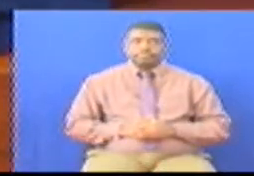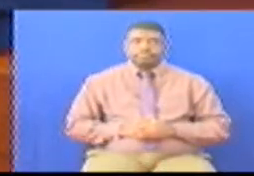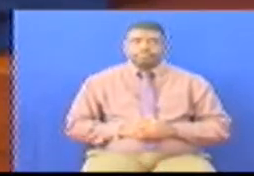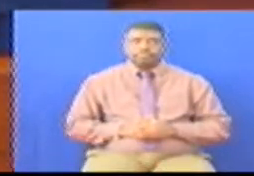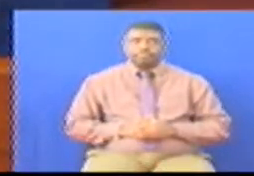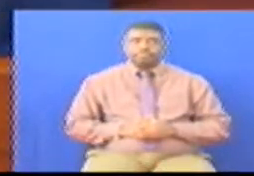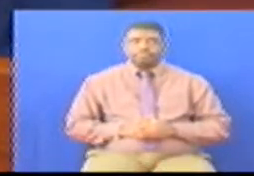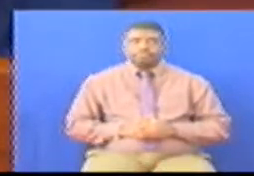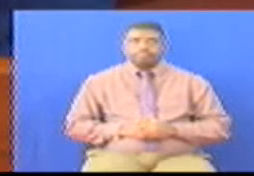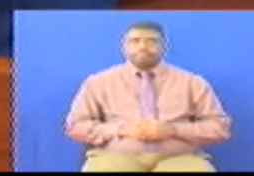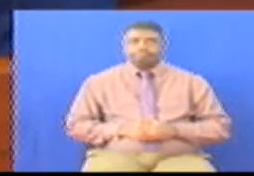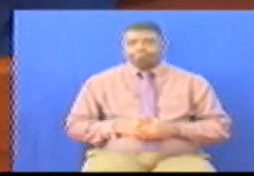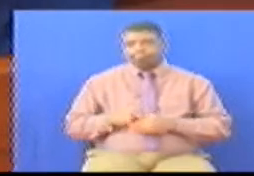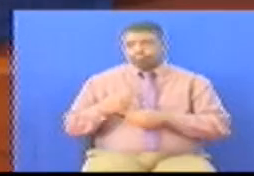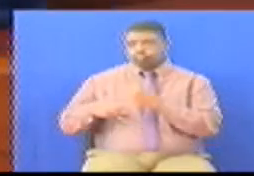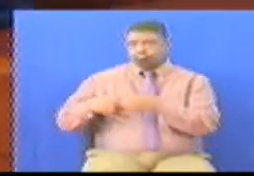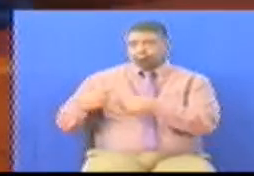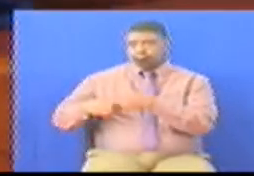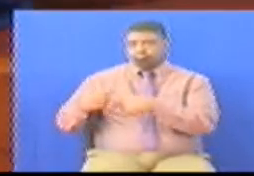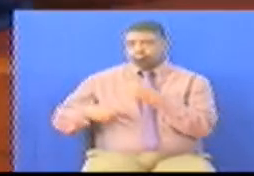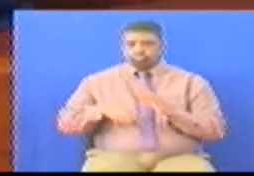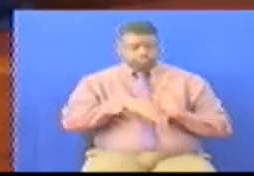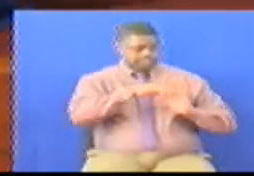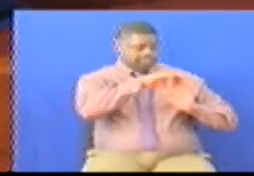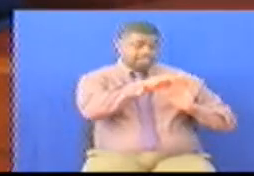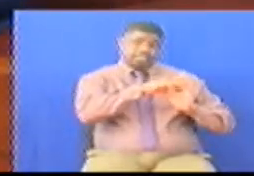Na kwa hiyo tunaendelea na utaratibu.